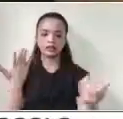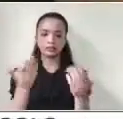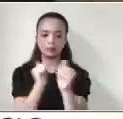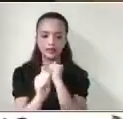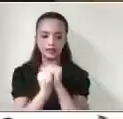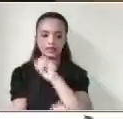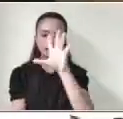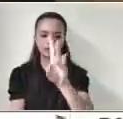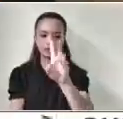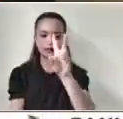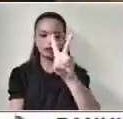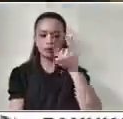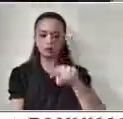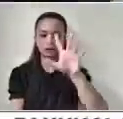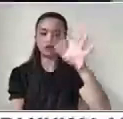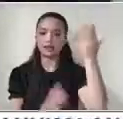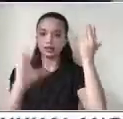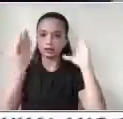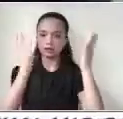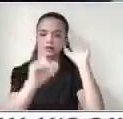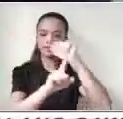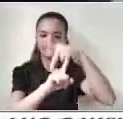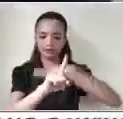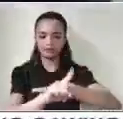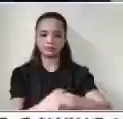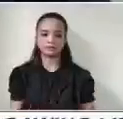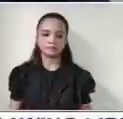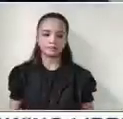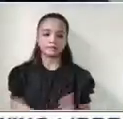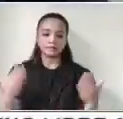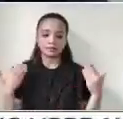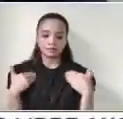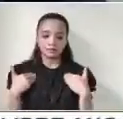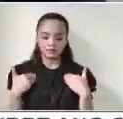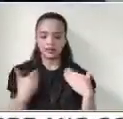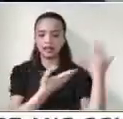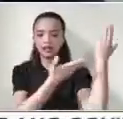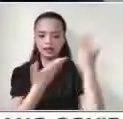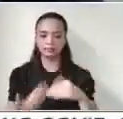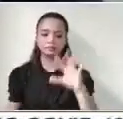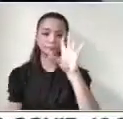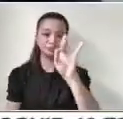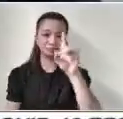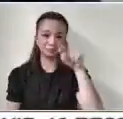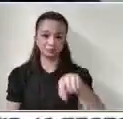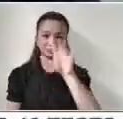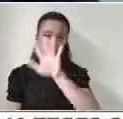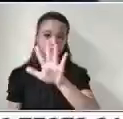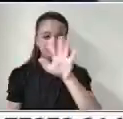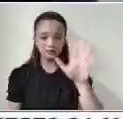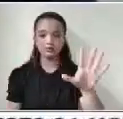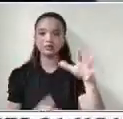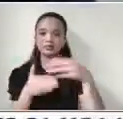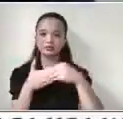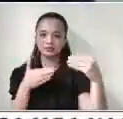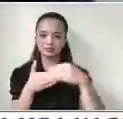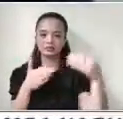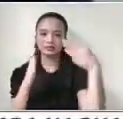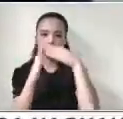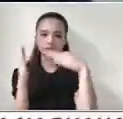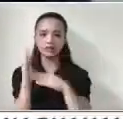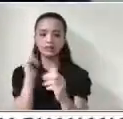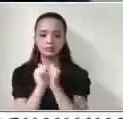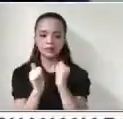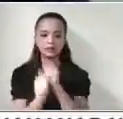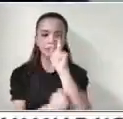at middle-income countries sa buong mundo. Sa anunsyo ni U.S. President Joe Biden bago ang G7 Summit, sinabi